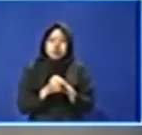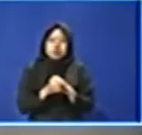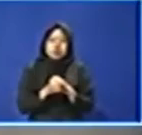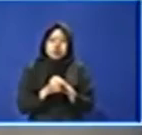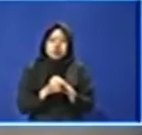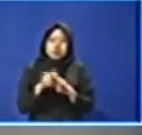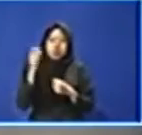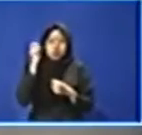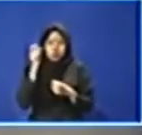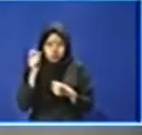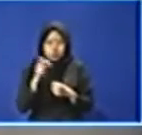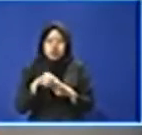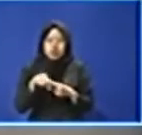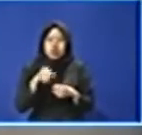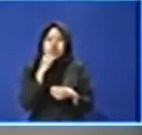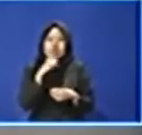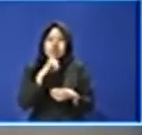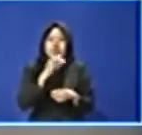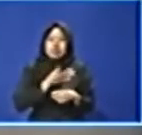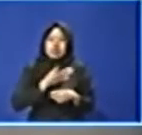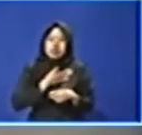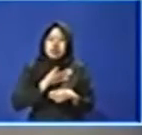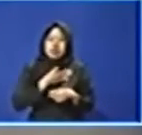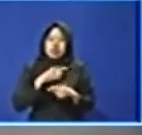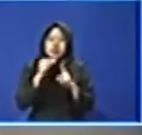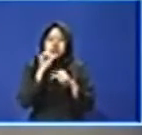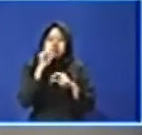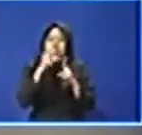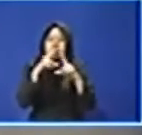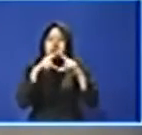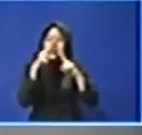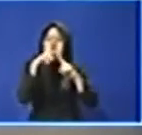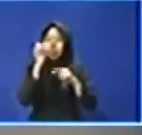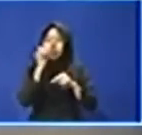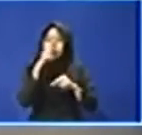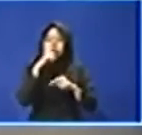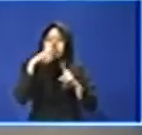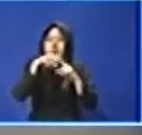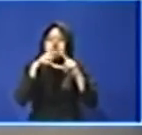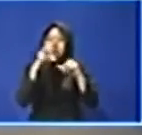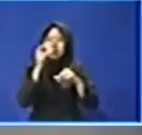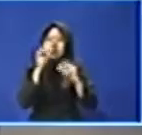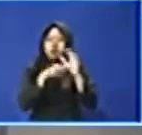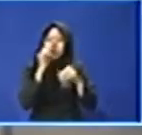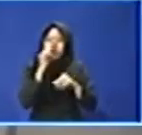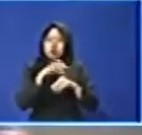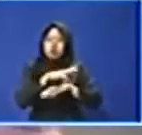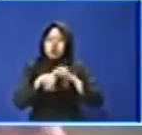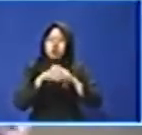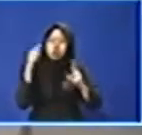untuk itu Izinkan saya mengutip data bungkarno berjuang kita harus kita besarkan produksi ujian